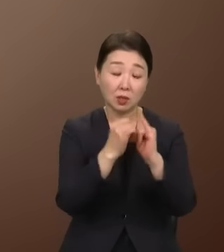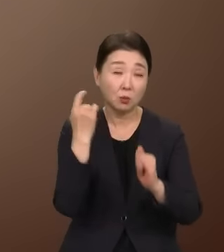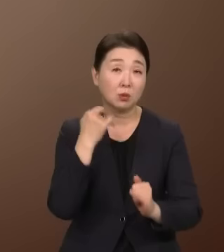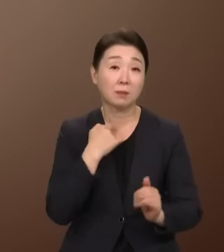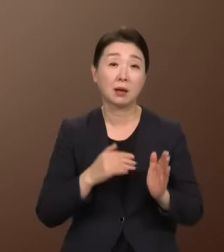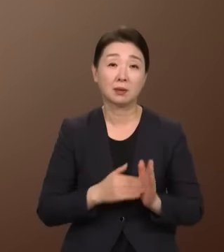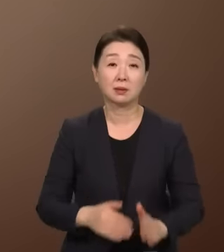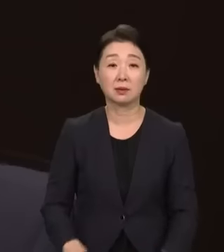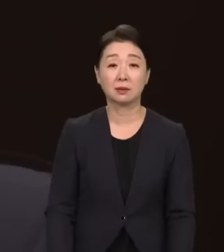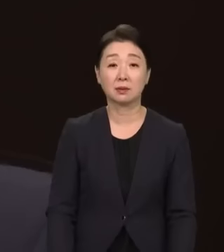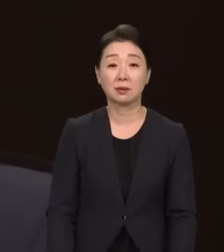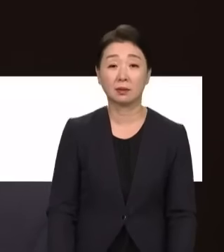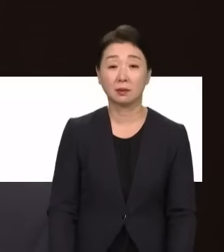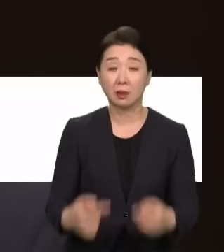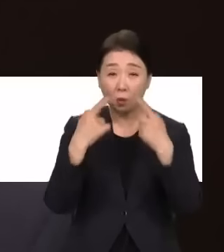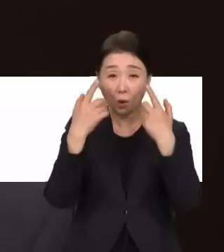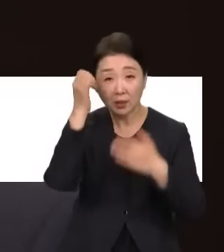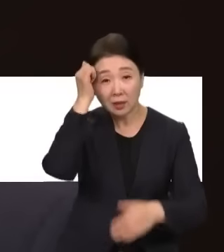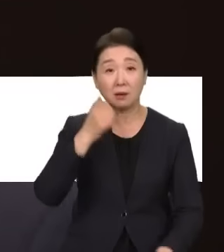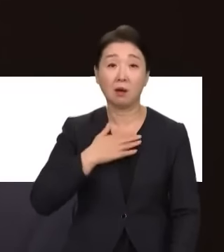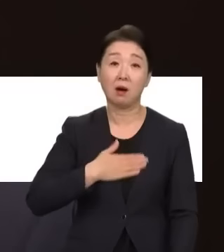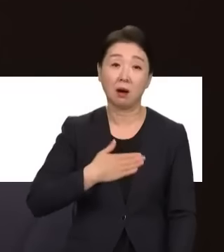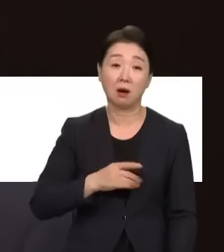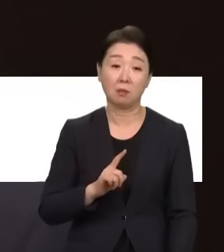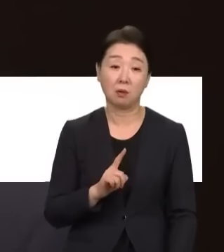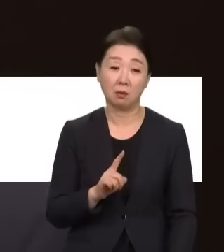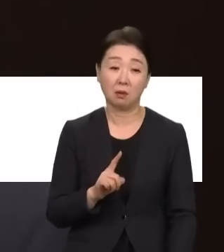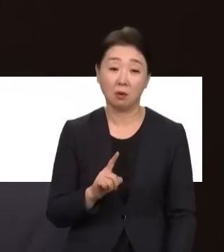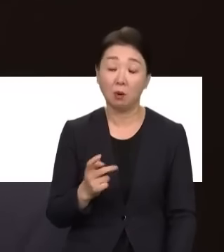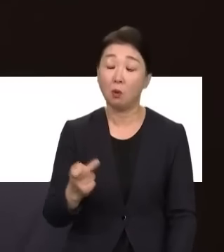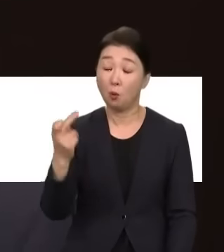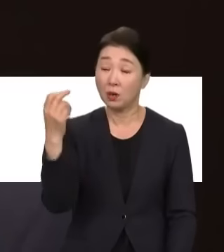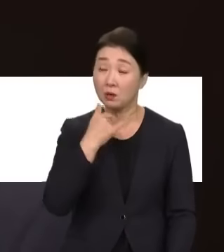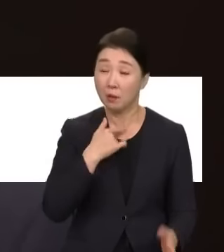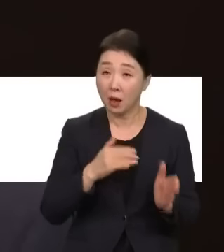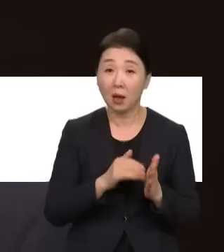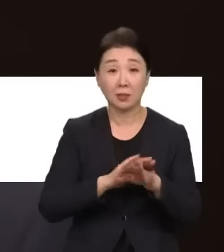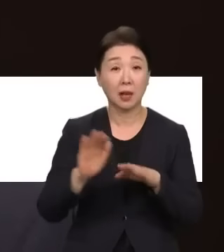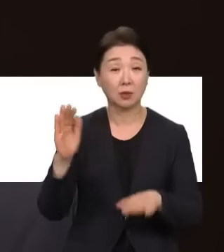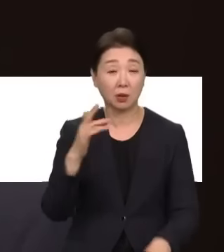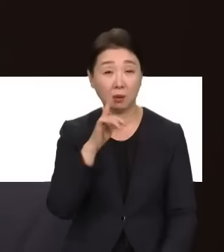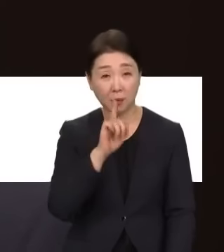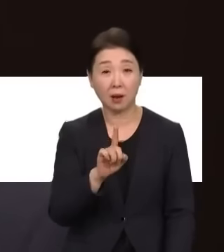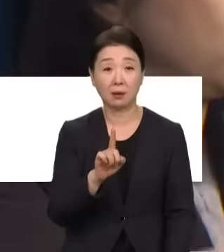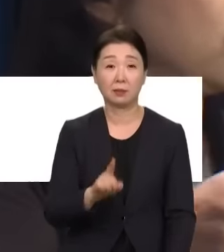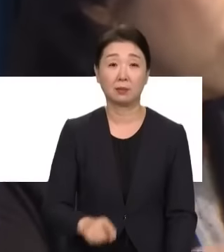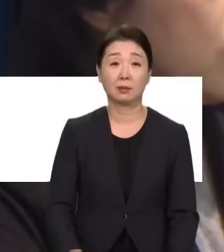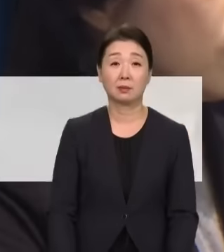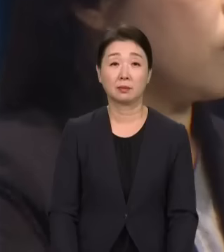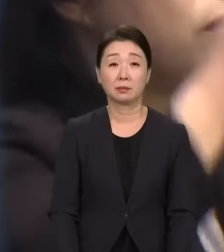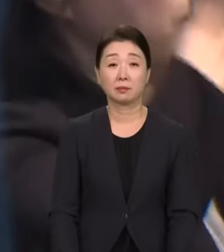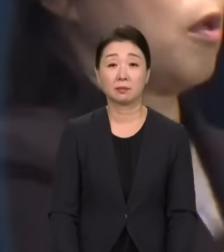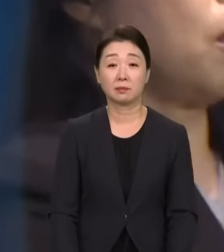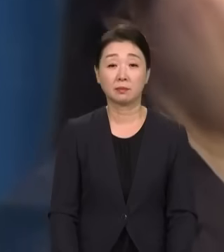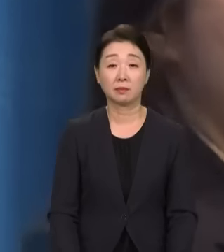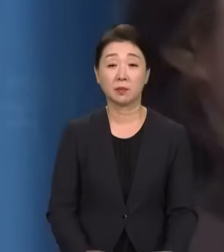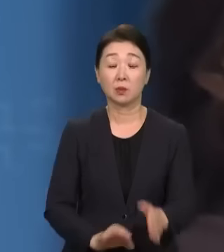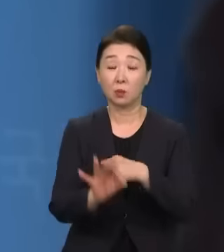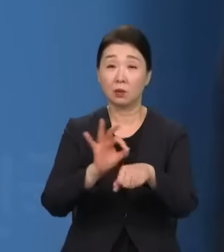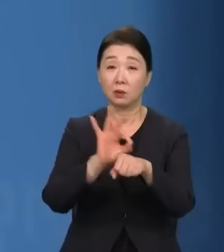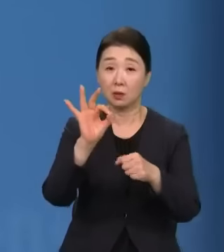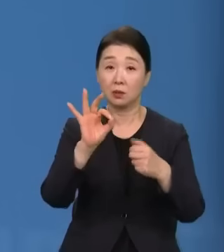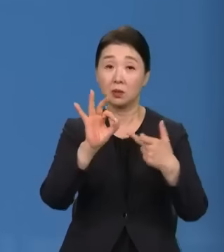있습니다. 제가 정확하게 기억하는 거는 뭐 오빠한테 전화 왔었죠. 잘 될 거예요. 잘 될 거예요. 이렇게. 오전 10시